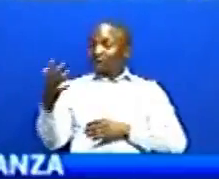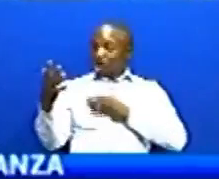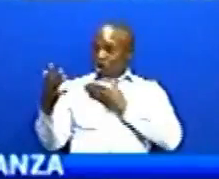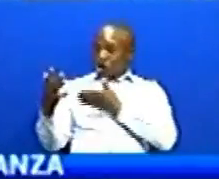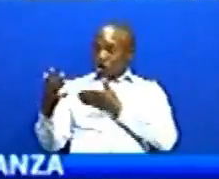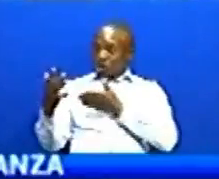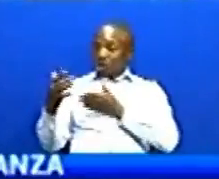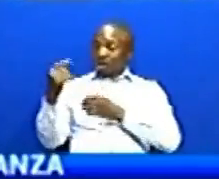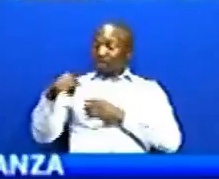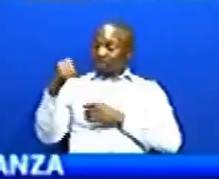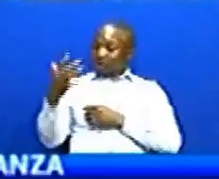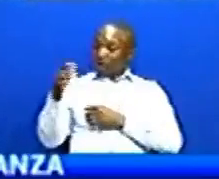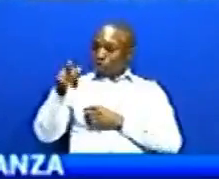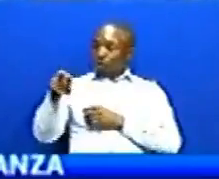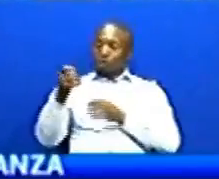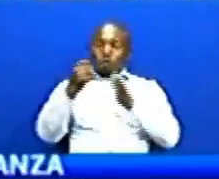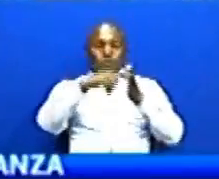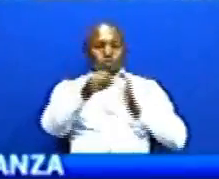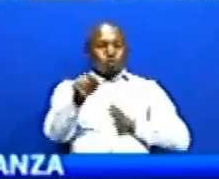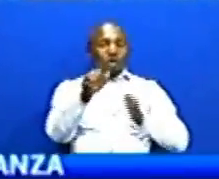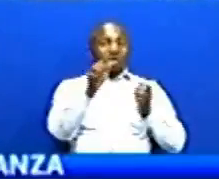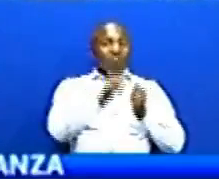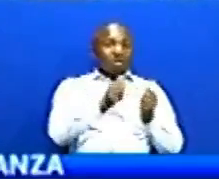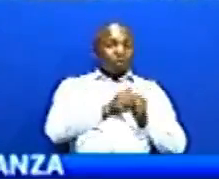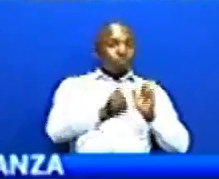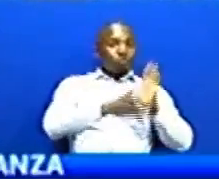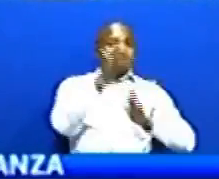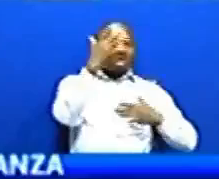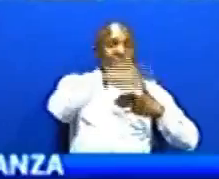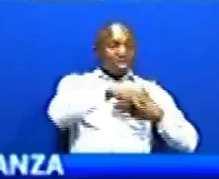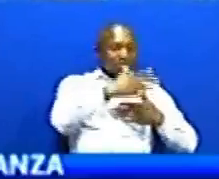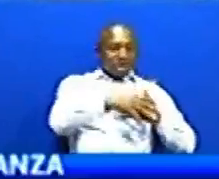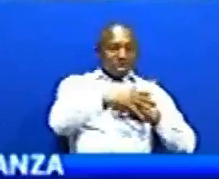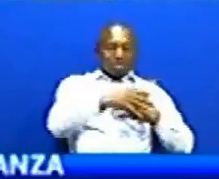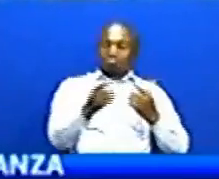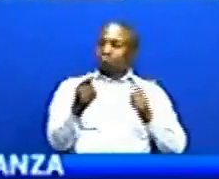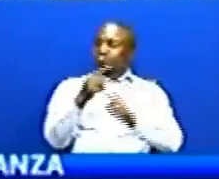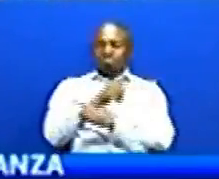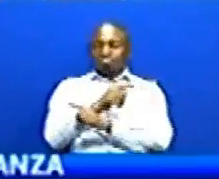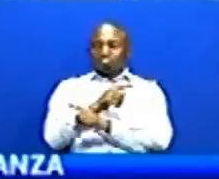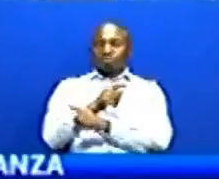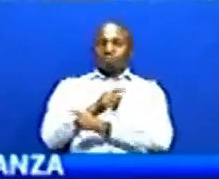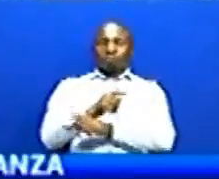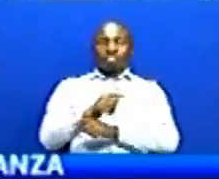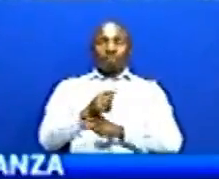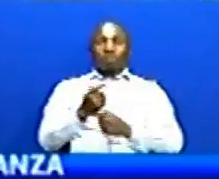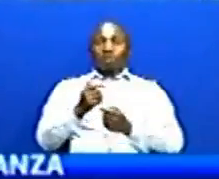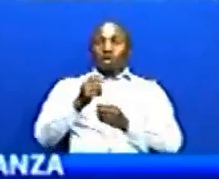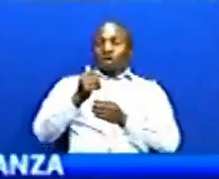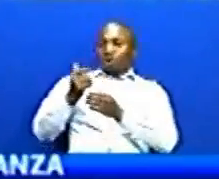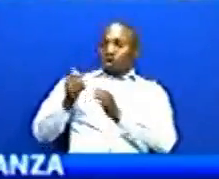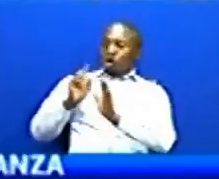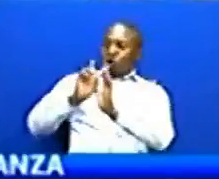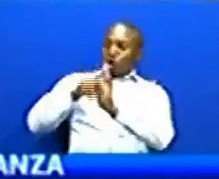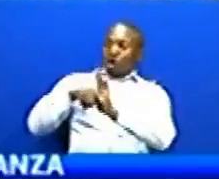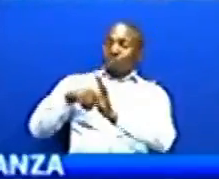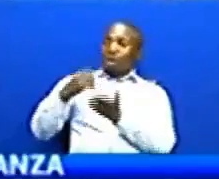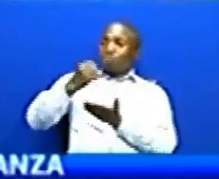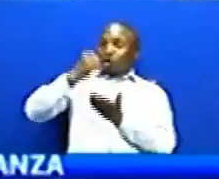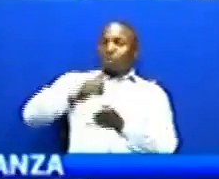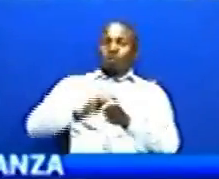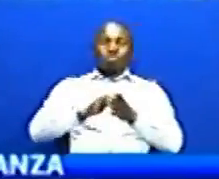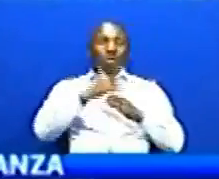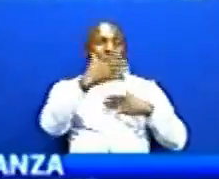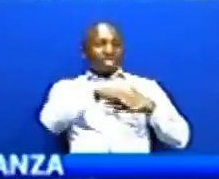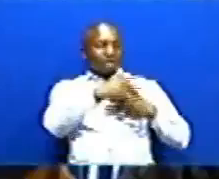ya $500 ili akainunulie vitu aanze biashara, unakuta robo ya mkopo ndio anaanzia biashara. Wanawake